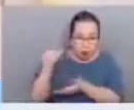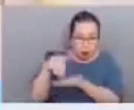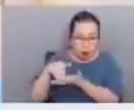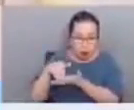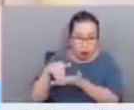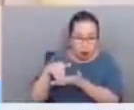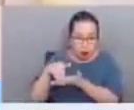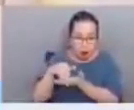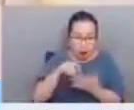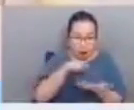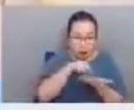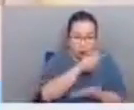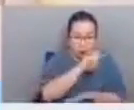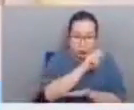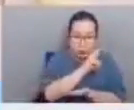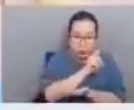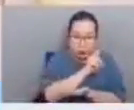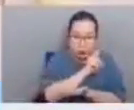Loan Program?